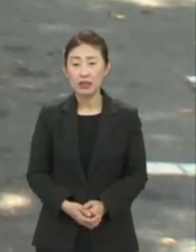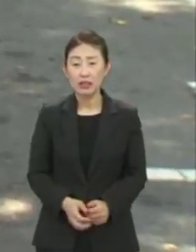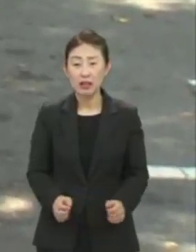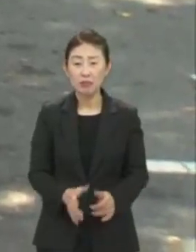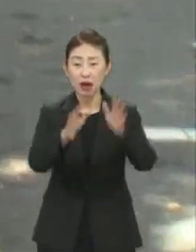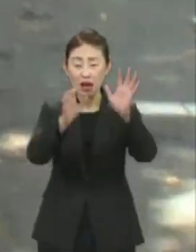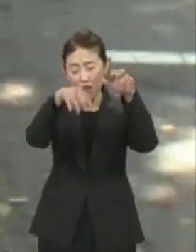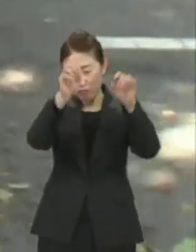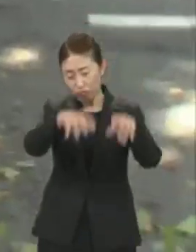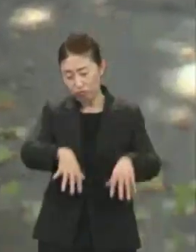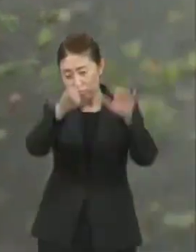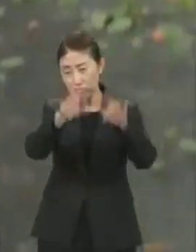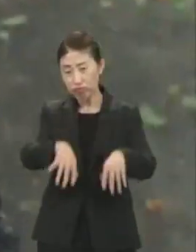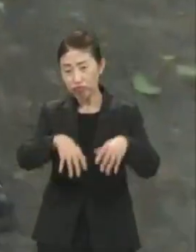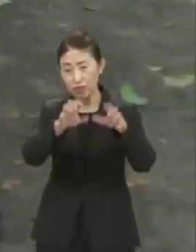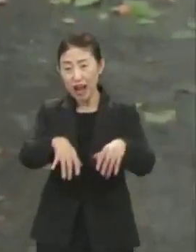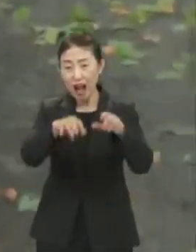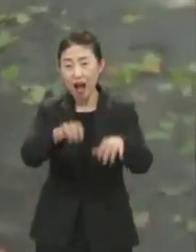그루를 털게 되면